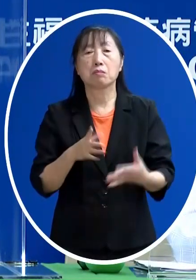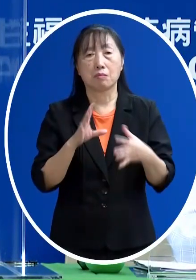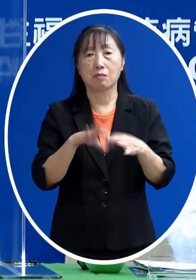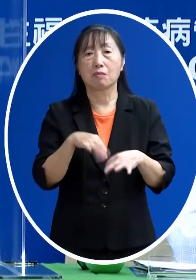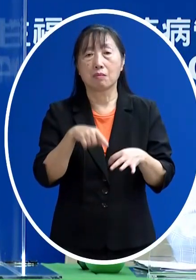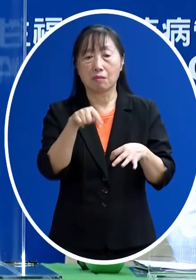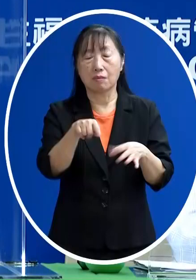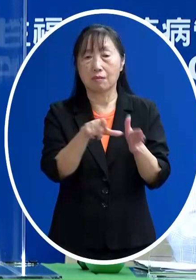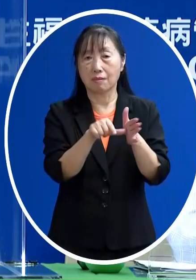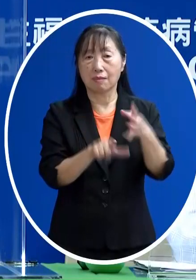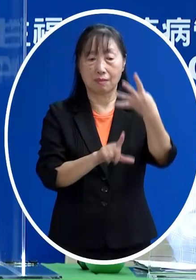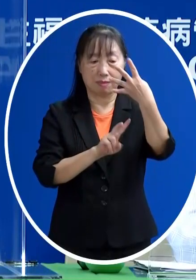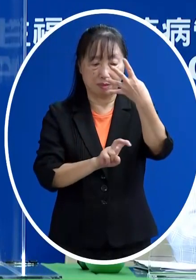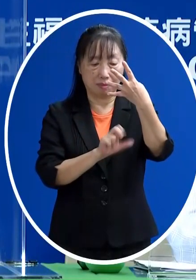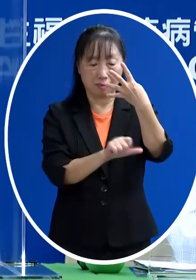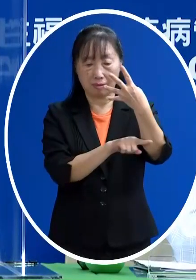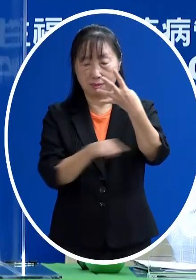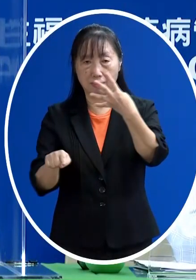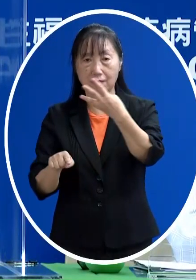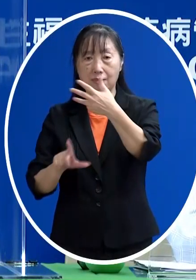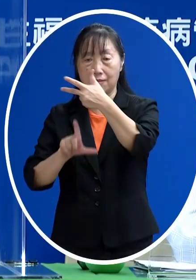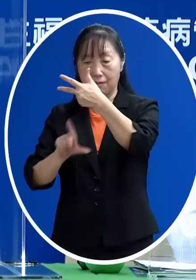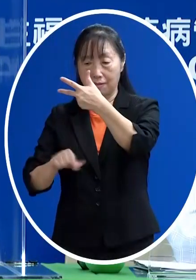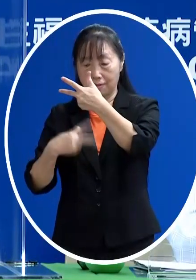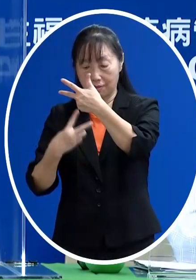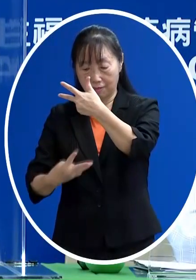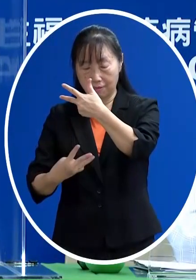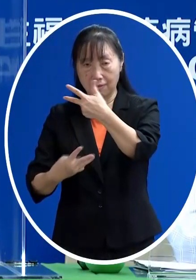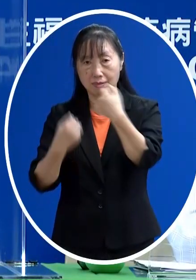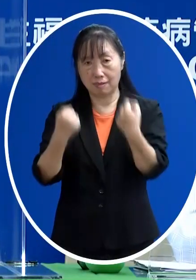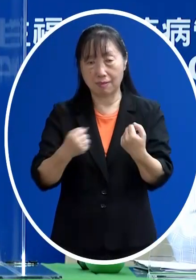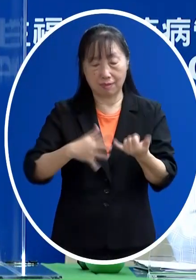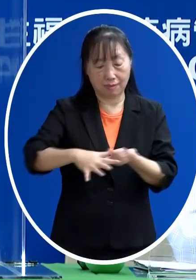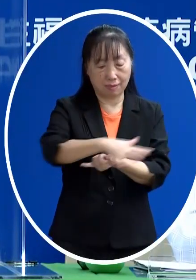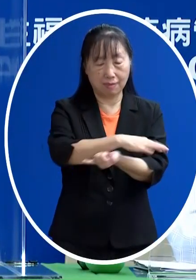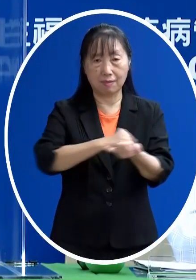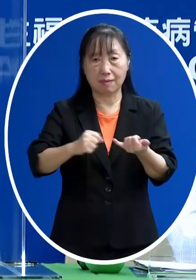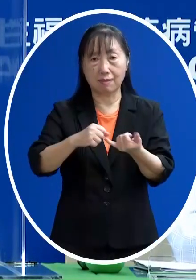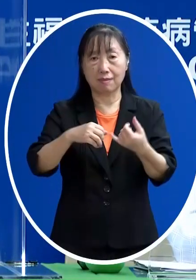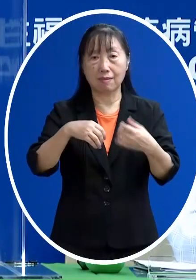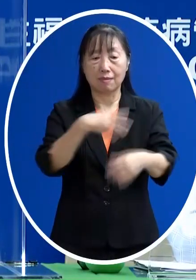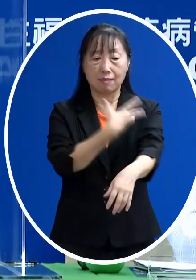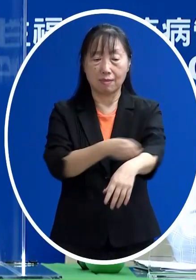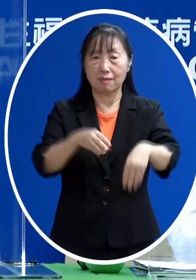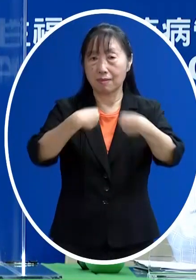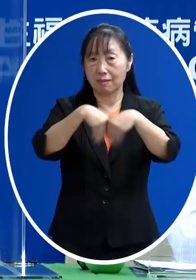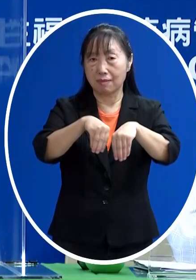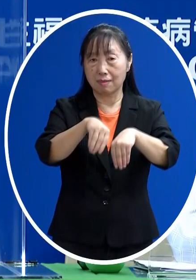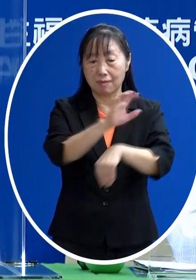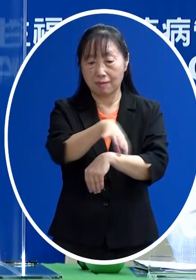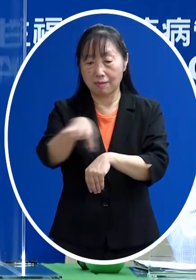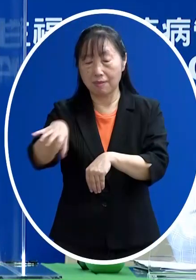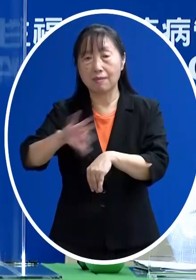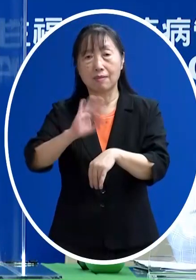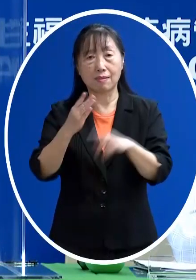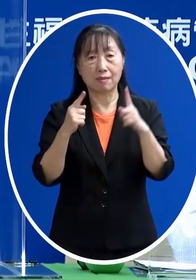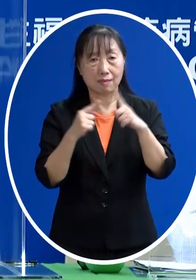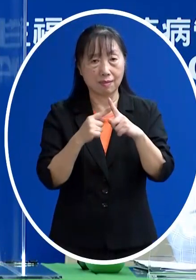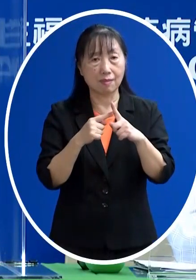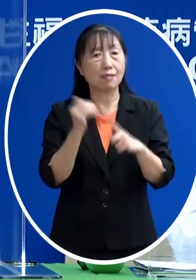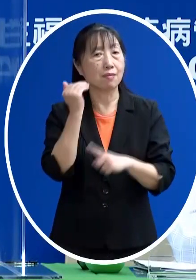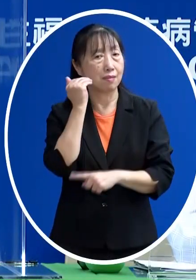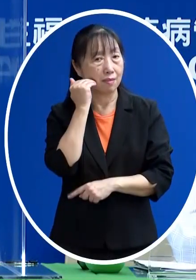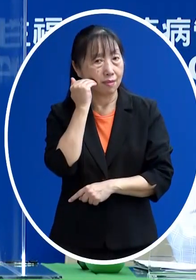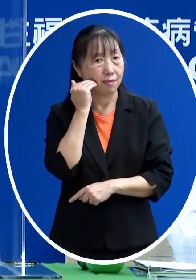就4月25号到7月3号，在全台各捐血中心有捐血过的人，如